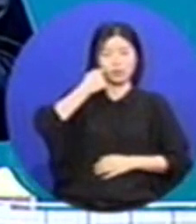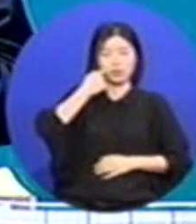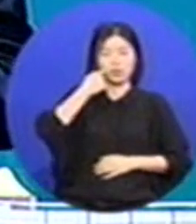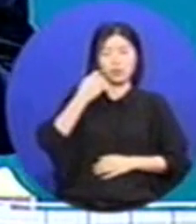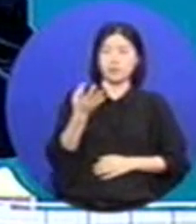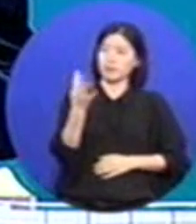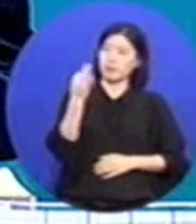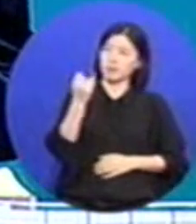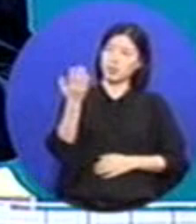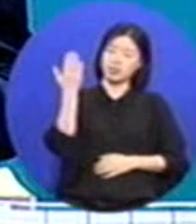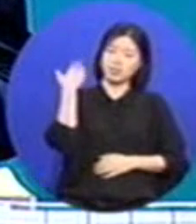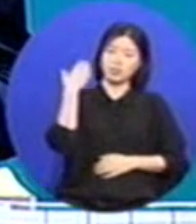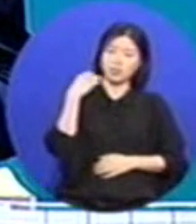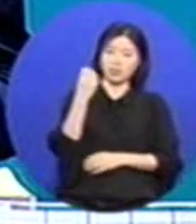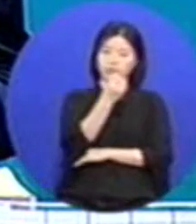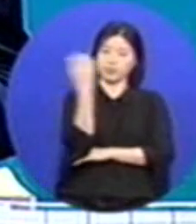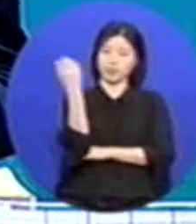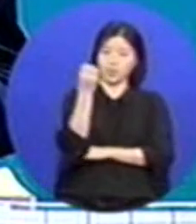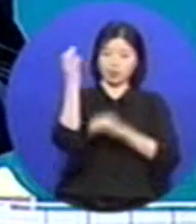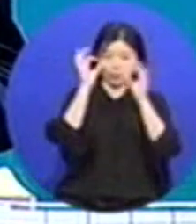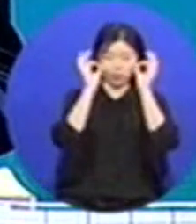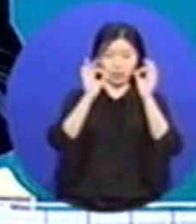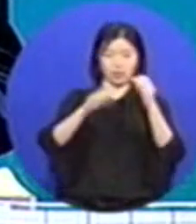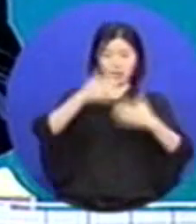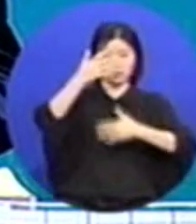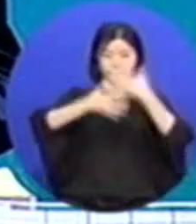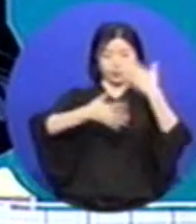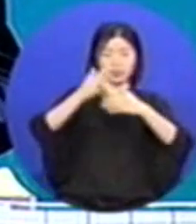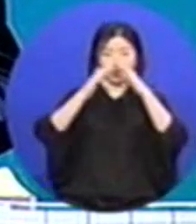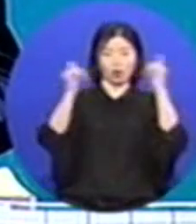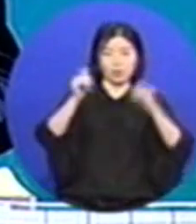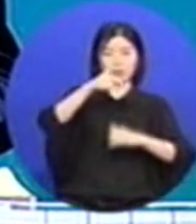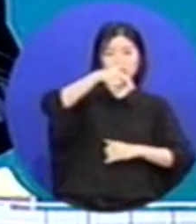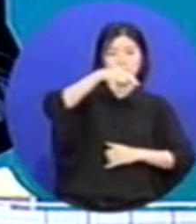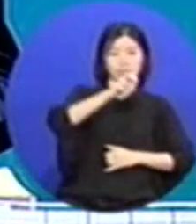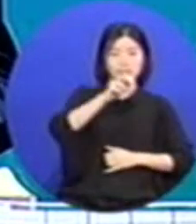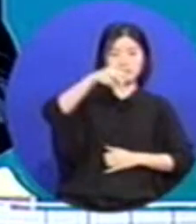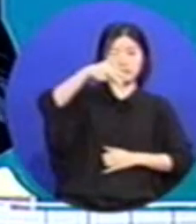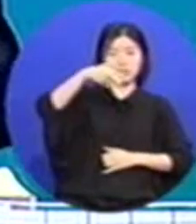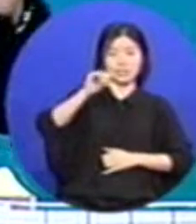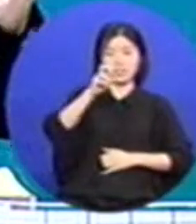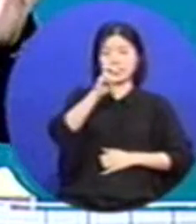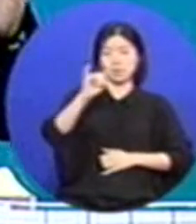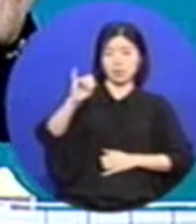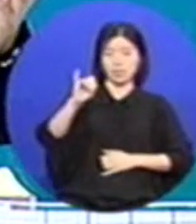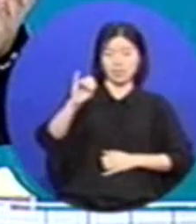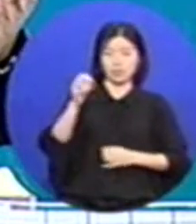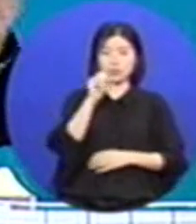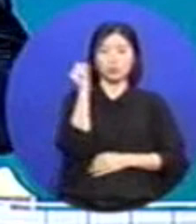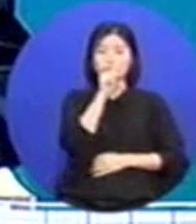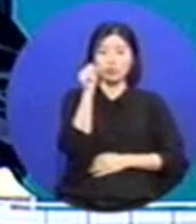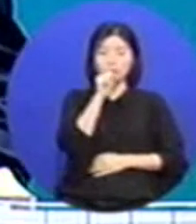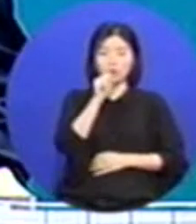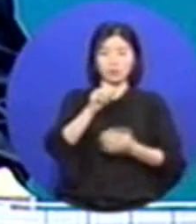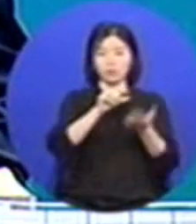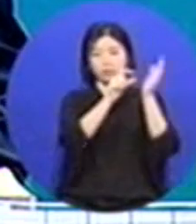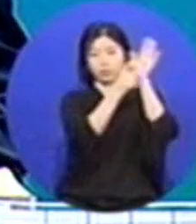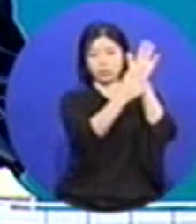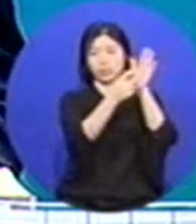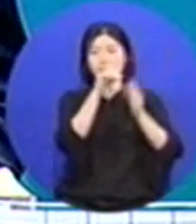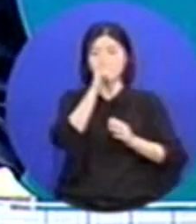며칠전에 신문을 보니까 영화배우 김지미 c 의 그 분의 인터뷰 기사가 실렸는데